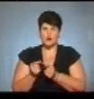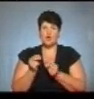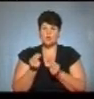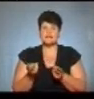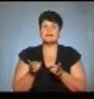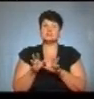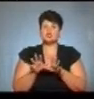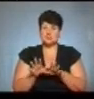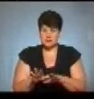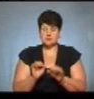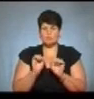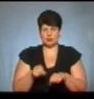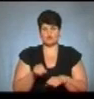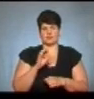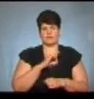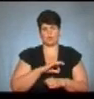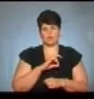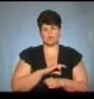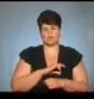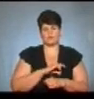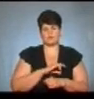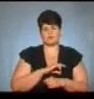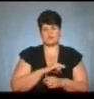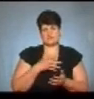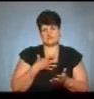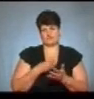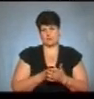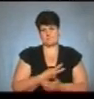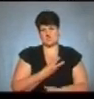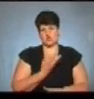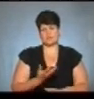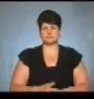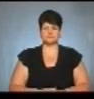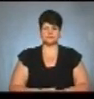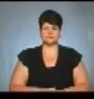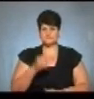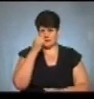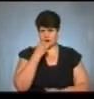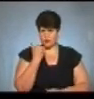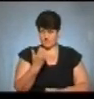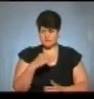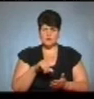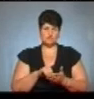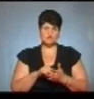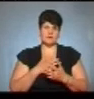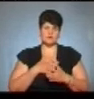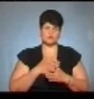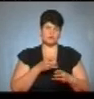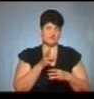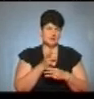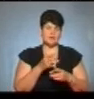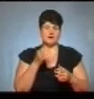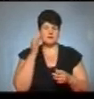вони можуть їх використовувати за власними бажаннями. Дуже дякую вам за участь у нашому ефірі. Нагадаю, що